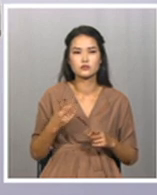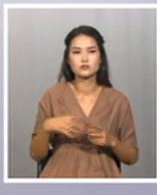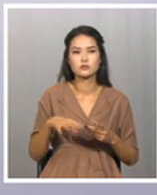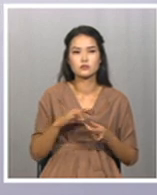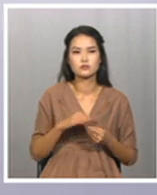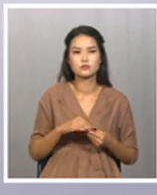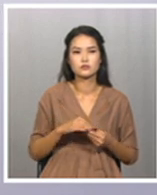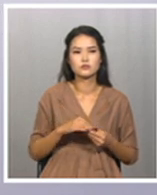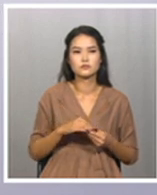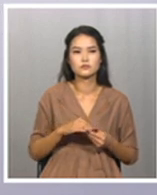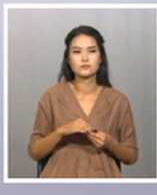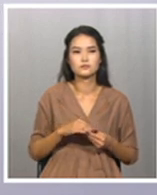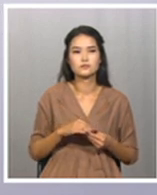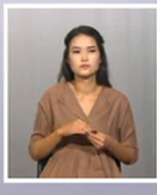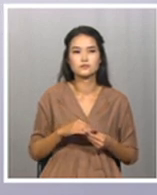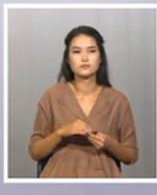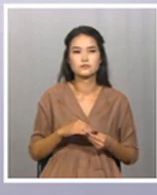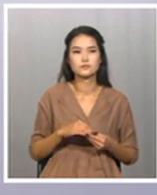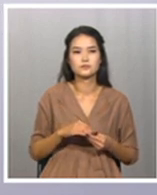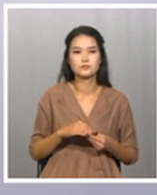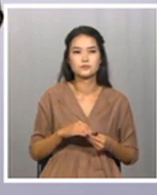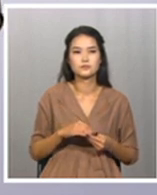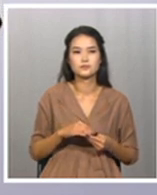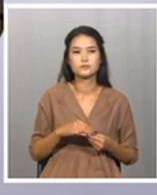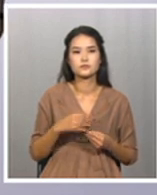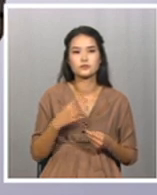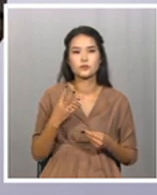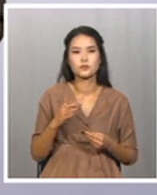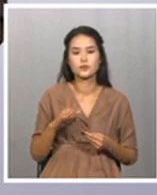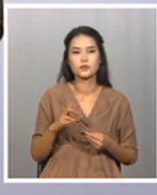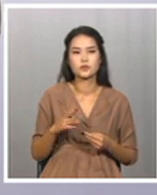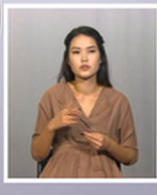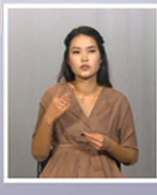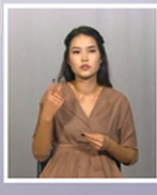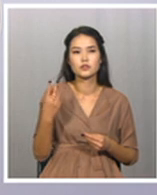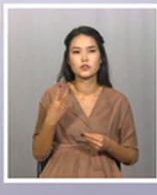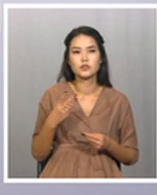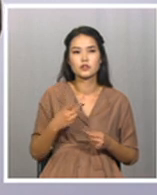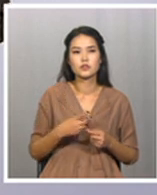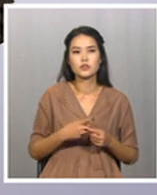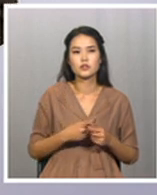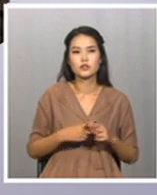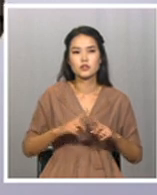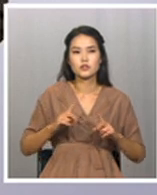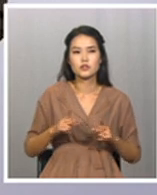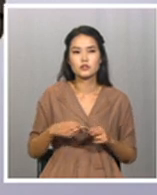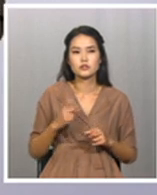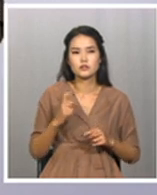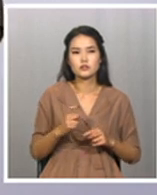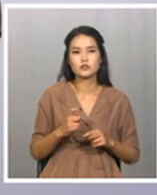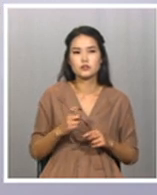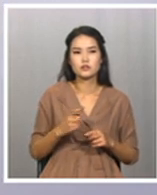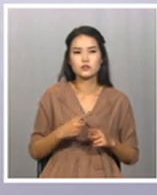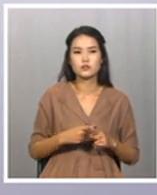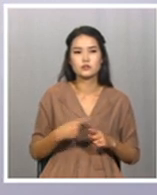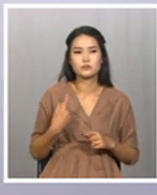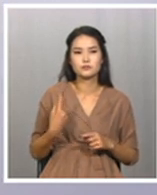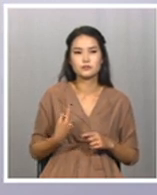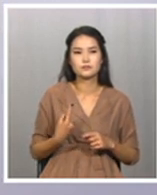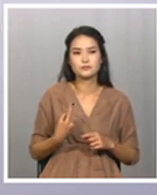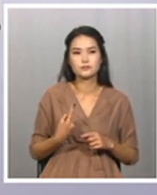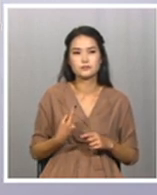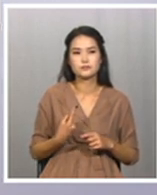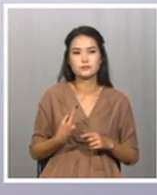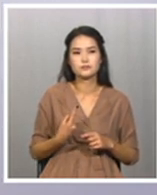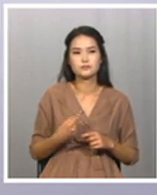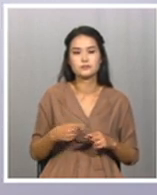пайдаланамыз. Яғни 4 дәреже алдына түседі. 4 көбейтілген х қосылған 1-дің